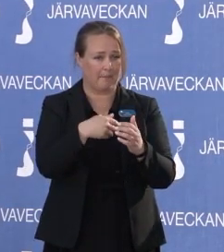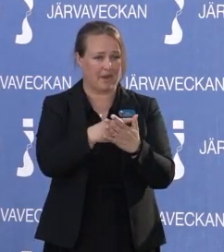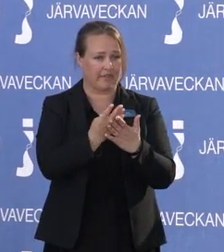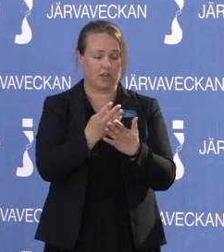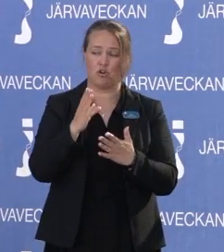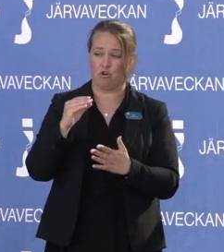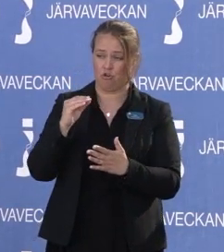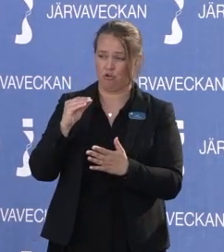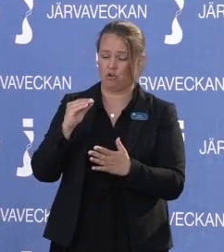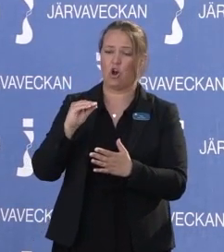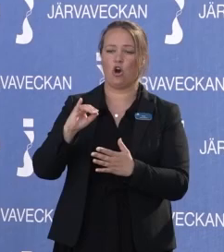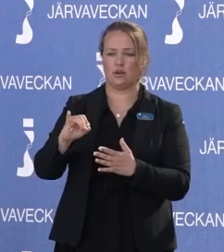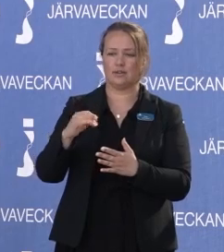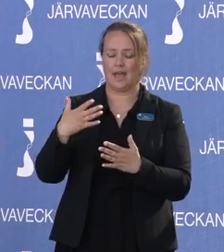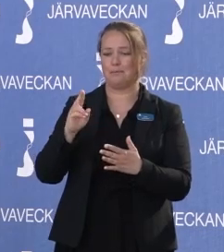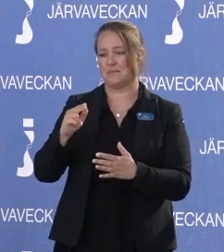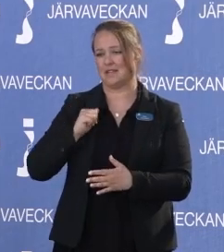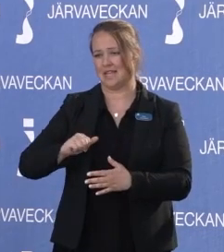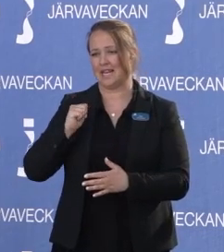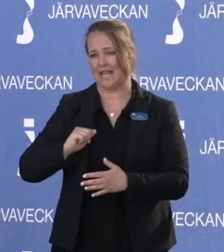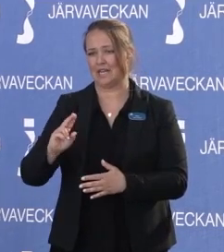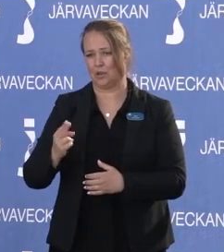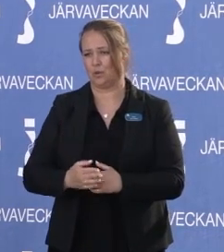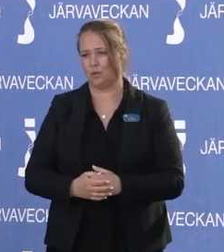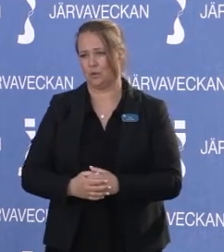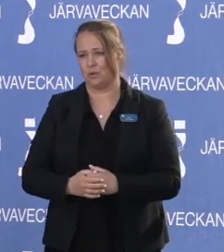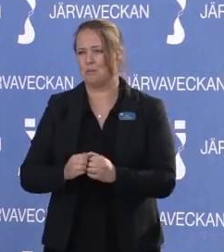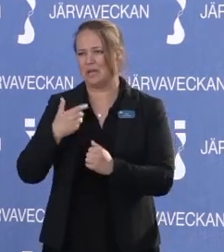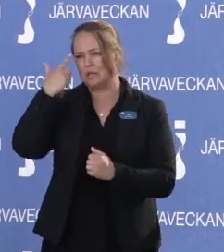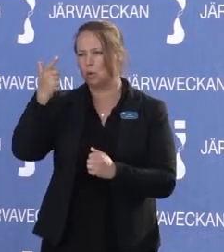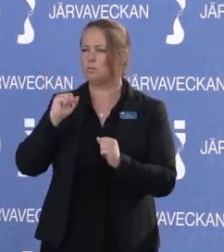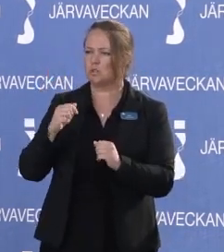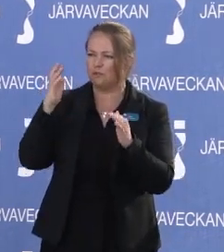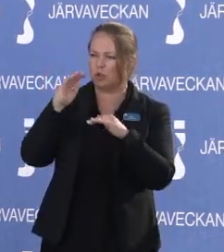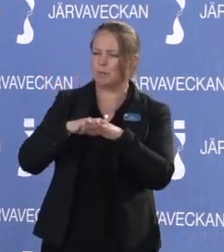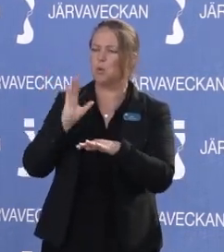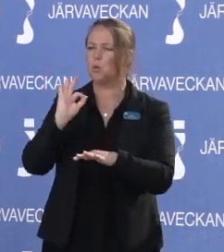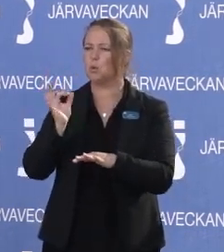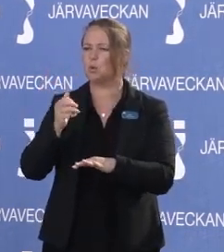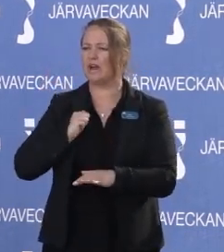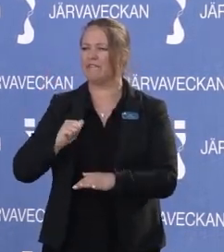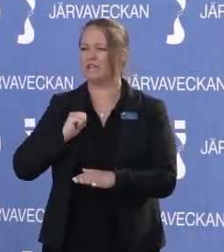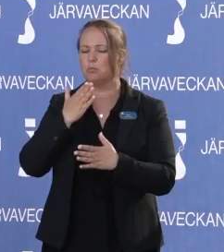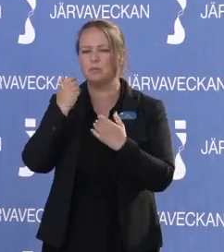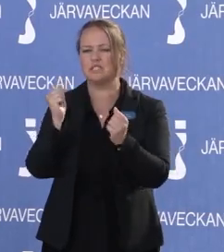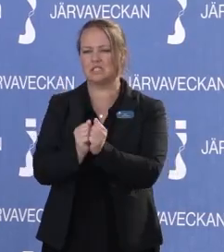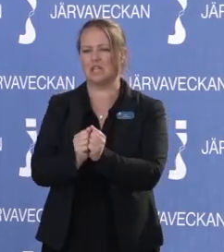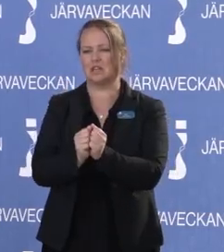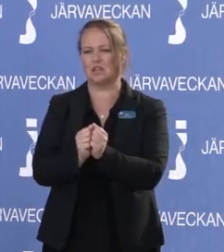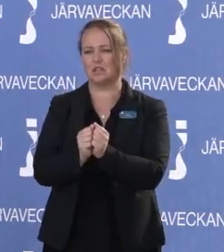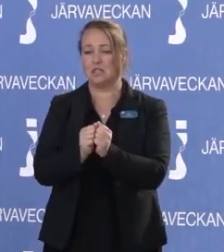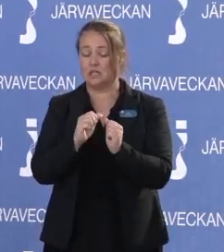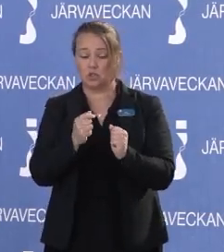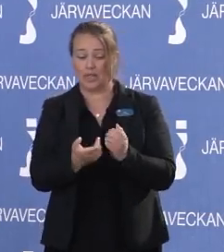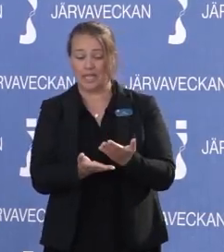är ju väldigt tillgängligt just nu. Men jag tror att man ska fundera lite över hur man ska använda den. Som hjälp i